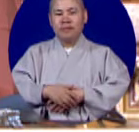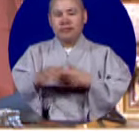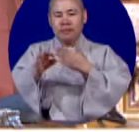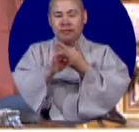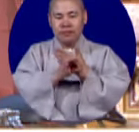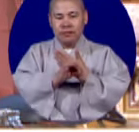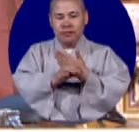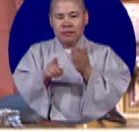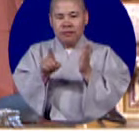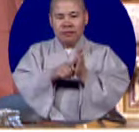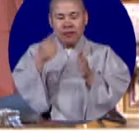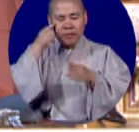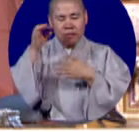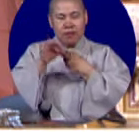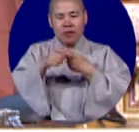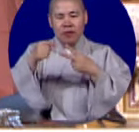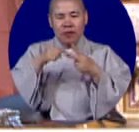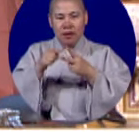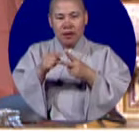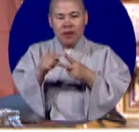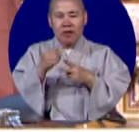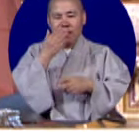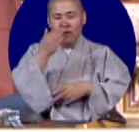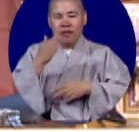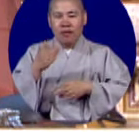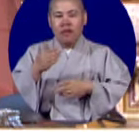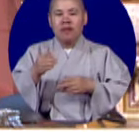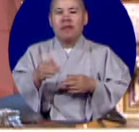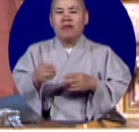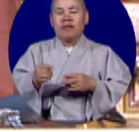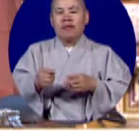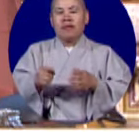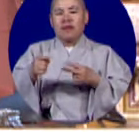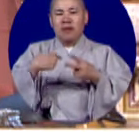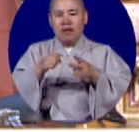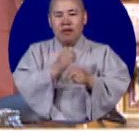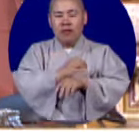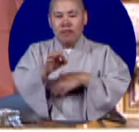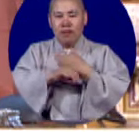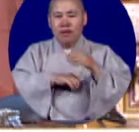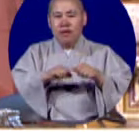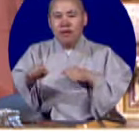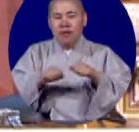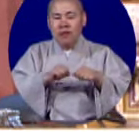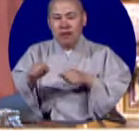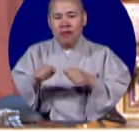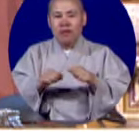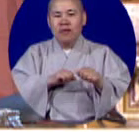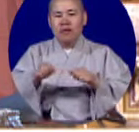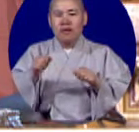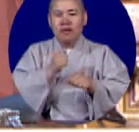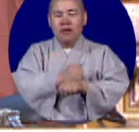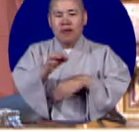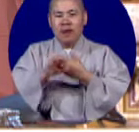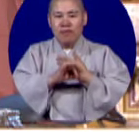그러면 믿다 보면 이해하게 되고, 이해하다 보면 실행하게 되고, 실행하다 보면 정득하게 돼요. 그게